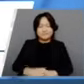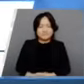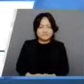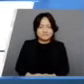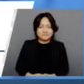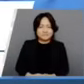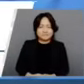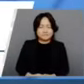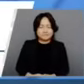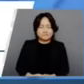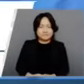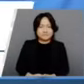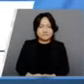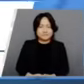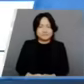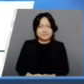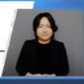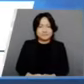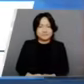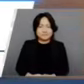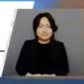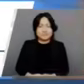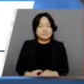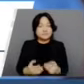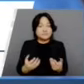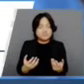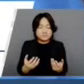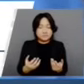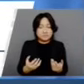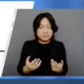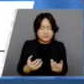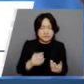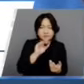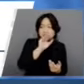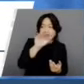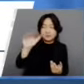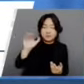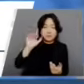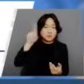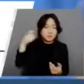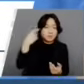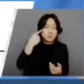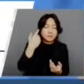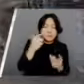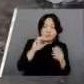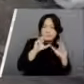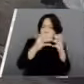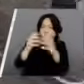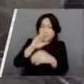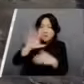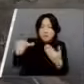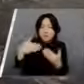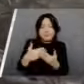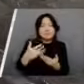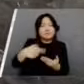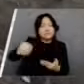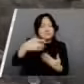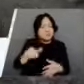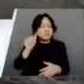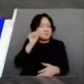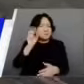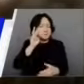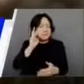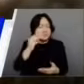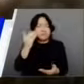beginning. I think all local government officials will have learned that. Bukod sa pagbibigay ng